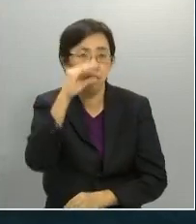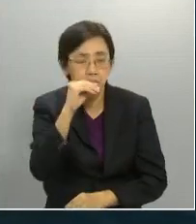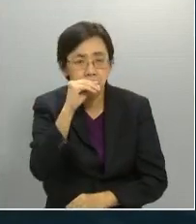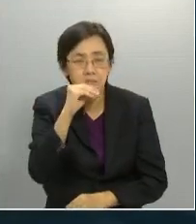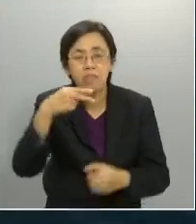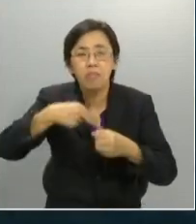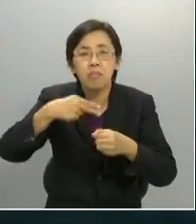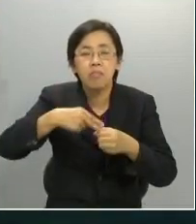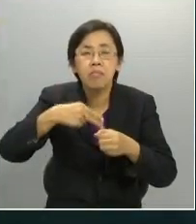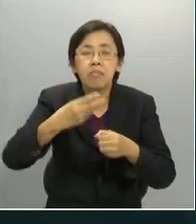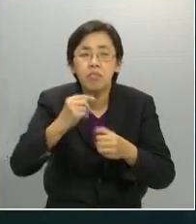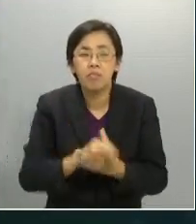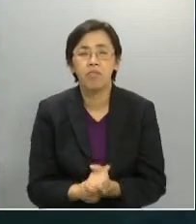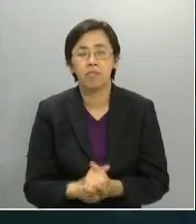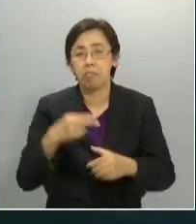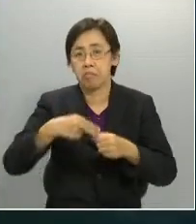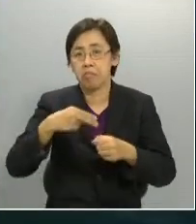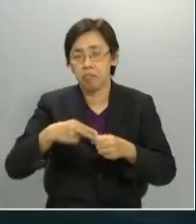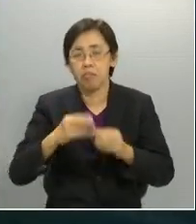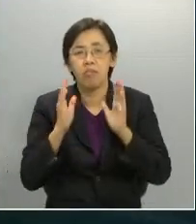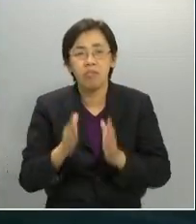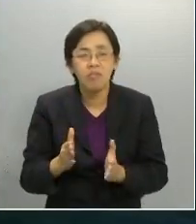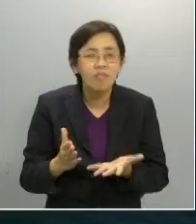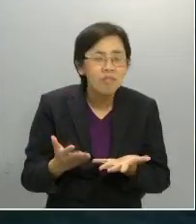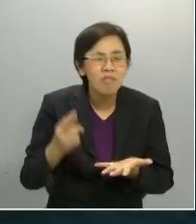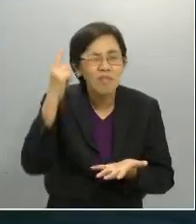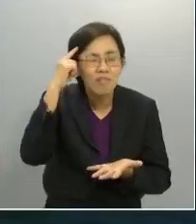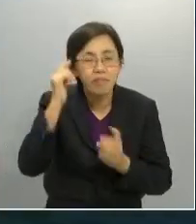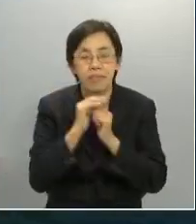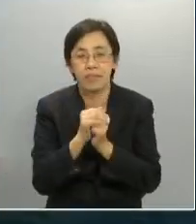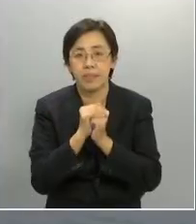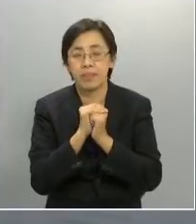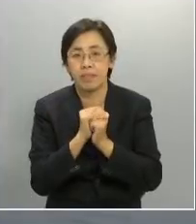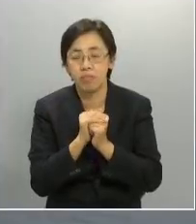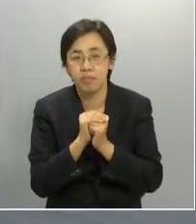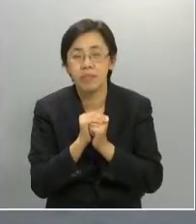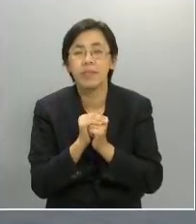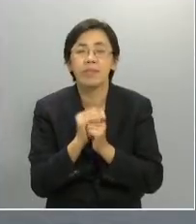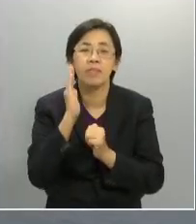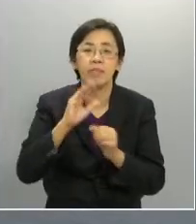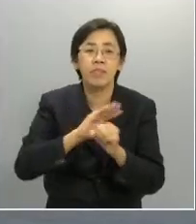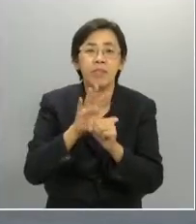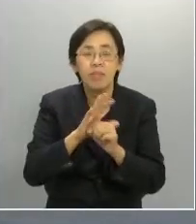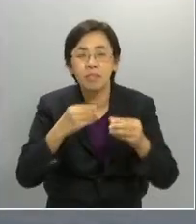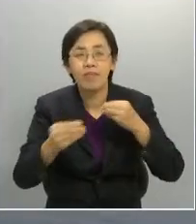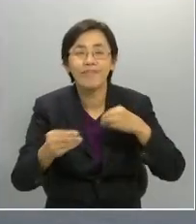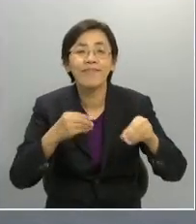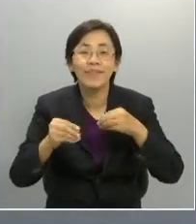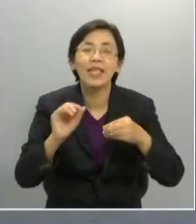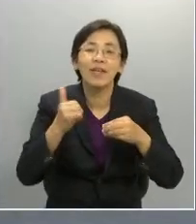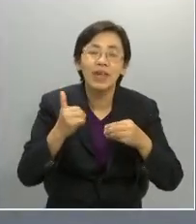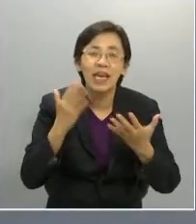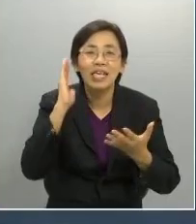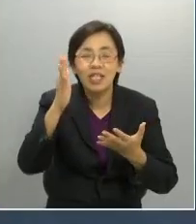แคบๆซึ่งนักลงทุนคาดหวังว่าจีนจะผ่อนคลายมาตรการโควิด 19ตลาด